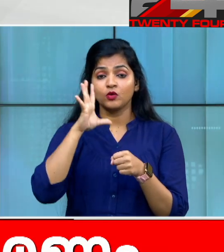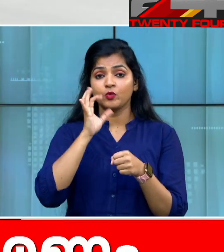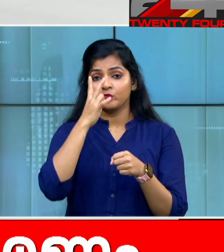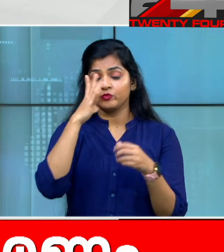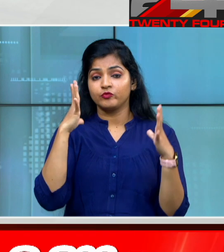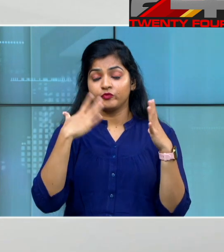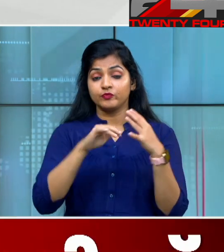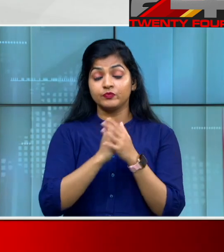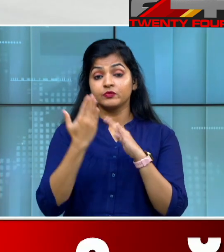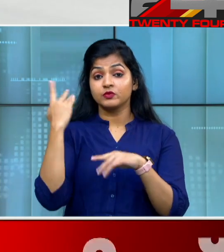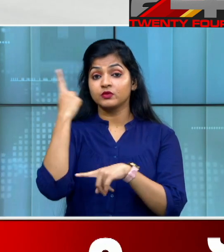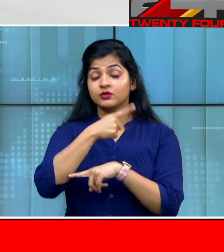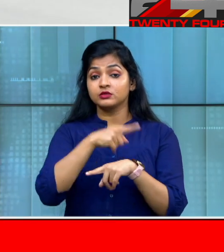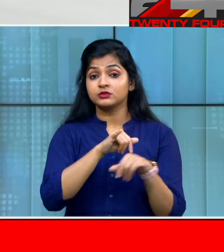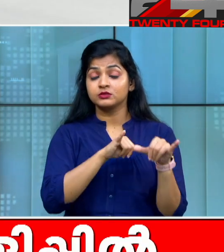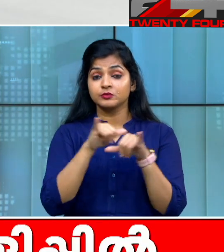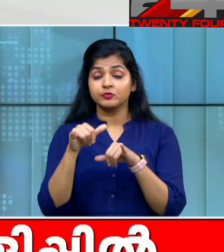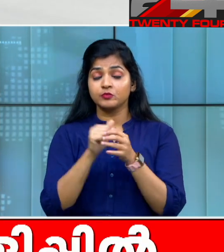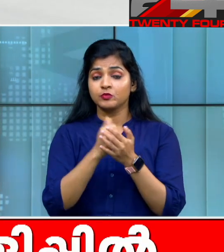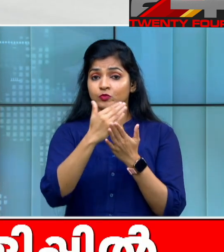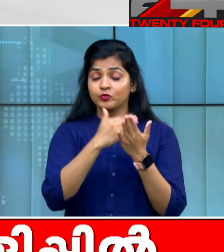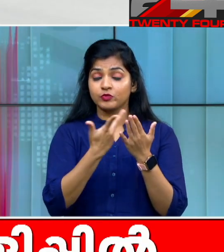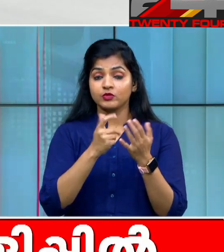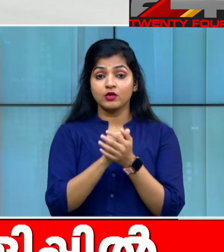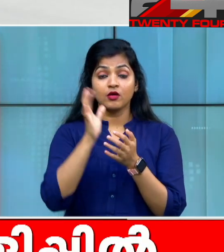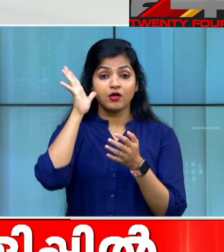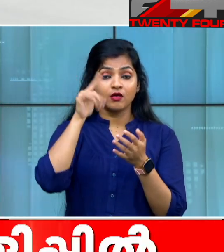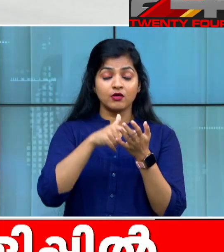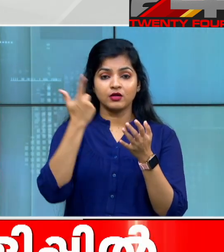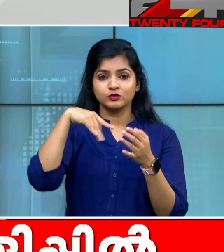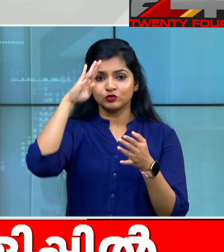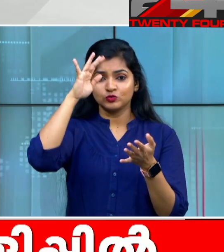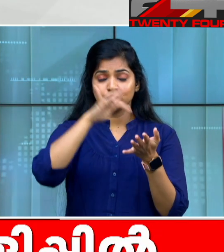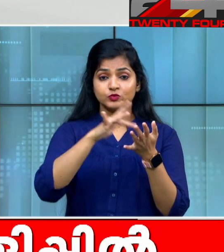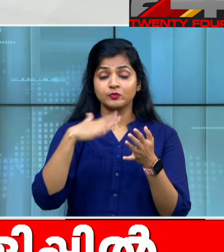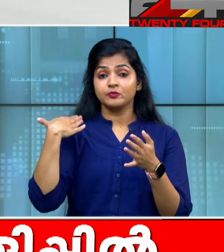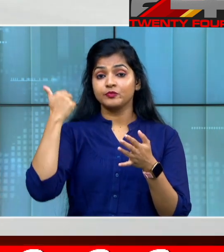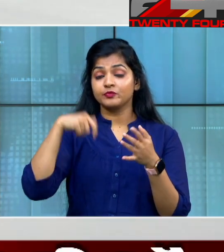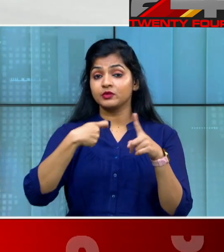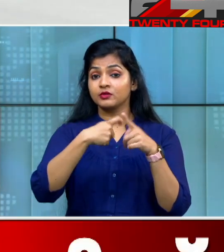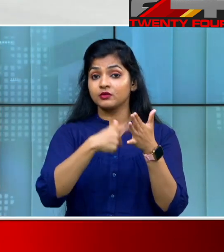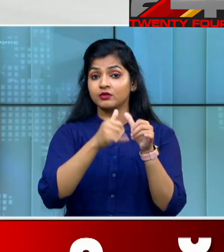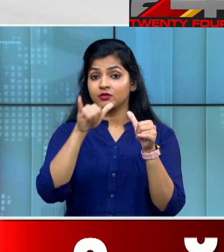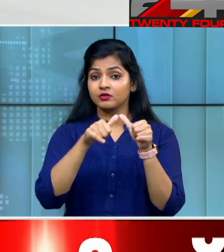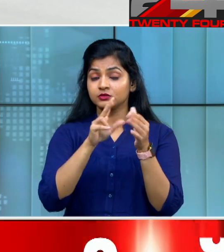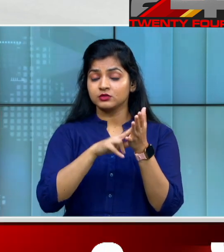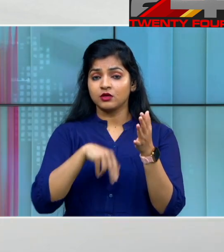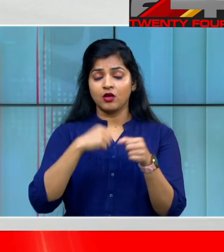കഴിഞ്ഞ ദിവസങ്ങളിലൊക്കെ ഇത്തരത്തിലുള്ള വിഷയങ്ങൾ വന്നപ്പോൾ, പ്രത്യേകിച്ച് തൃശ്ശൂർ നിന്നുള്ള മന്ത്രി K രാജനടക്കം ഈ വിഷയത്തിൽ കൃത്യമായ ഇടപെടൽ സർക്കാർ നടത്തുമെന്ന്